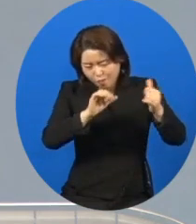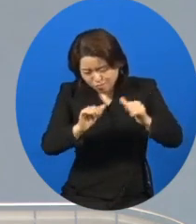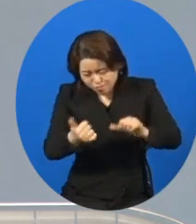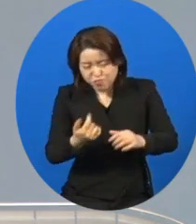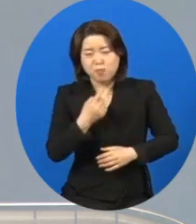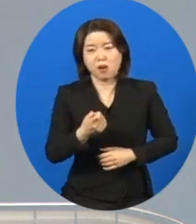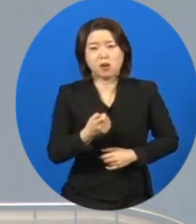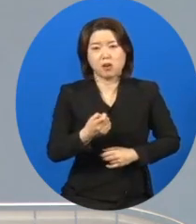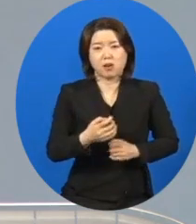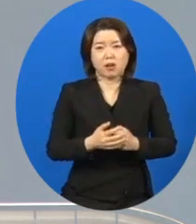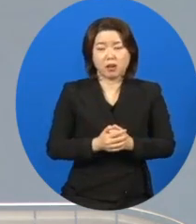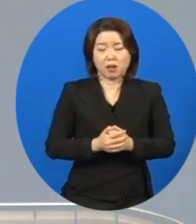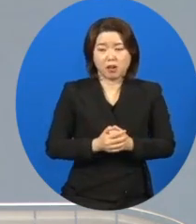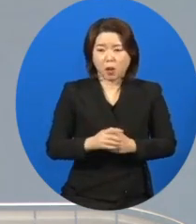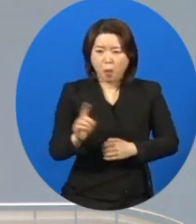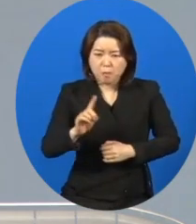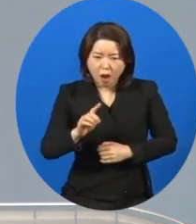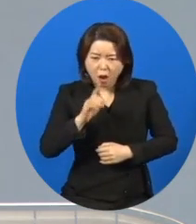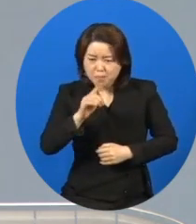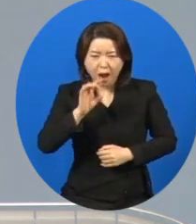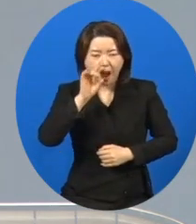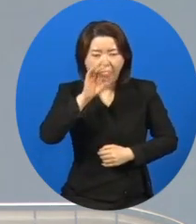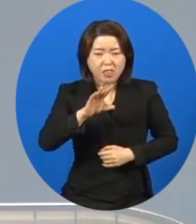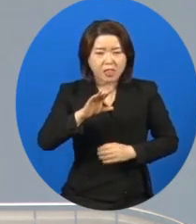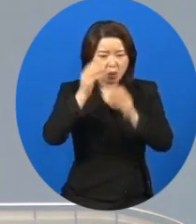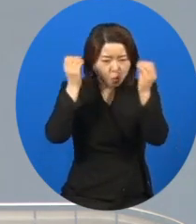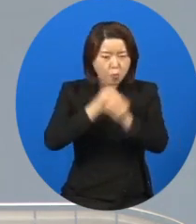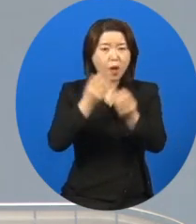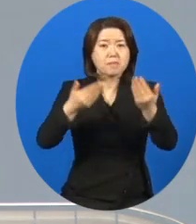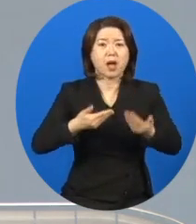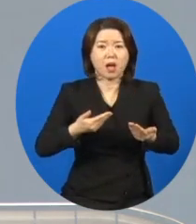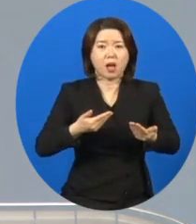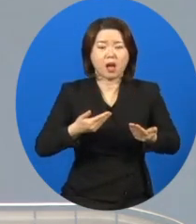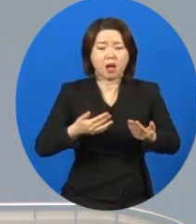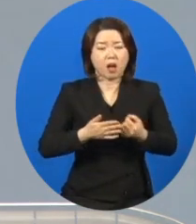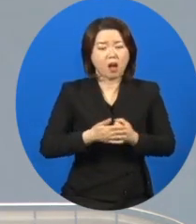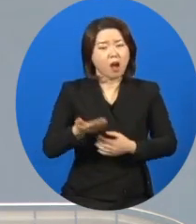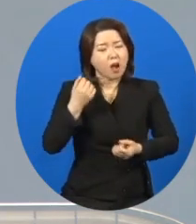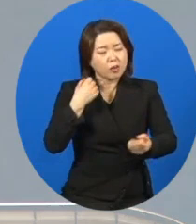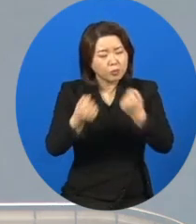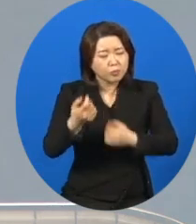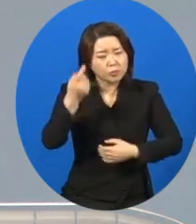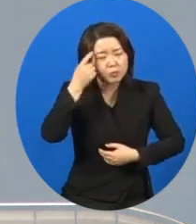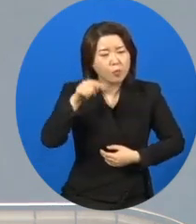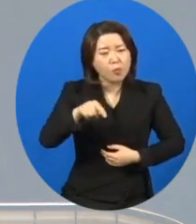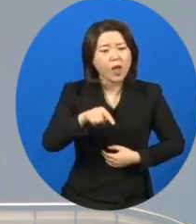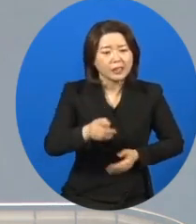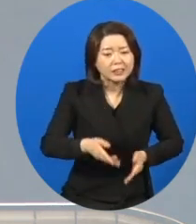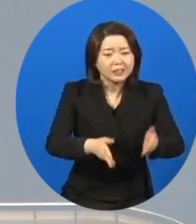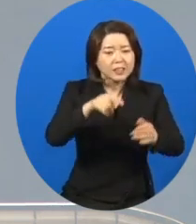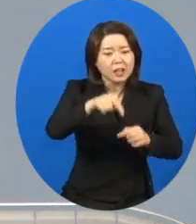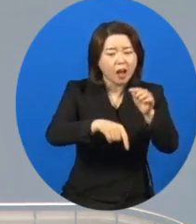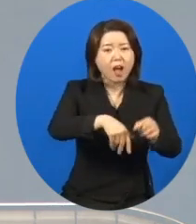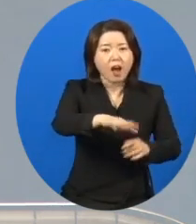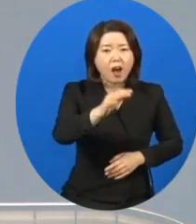경우 보니까 말도 안 되는 오해를 받고 그런데도 왜 그 사명을 끝까지